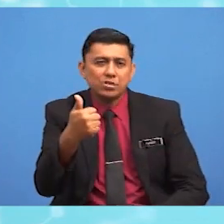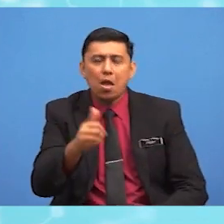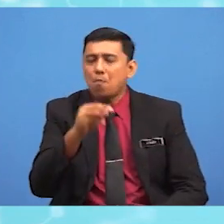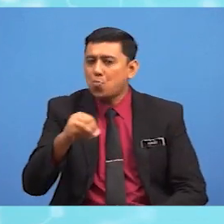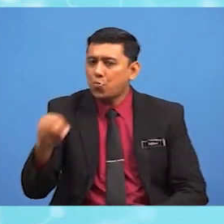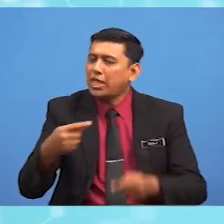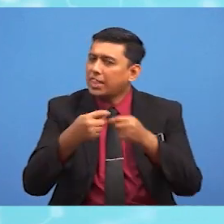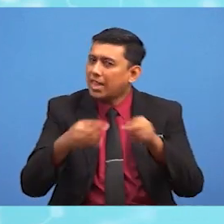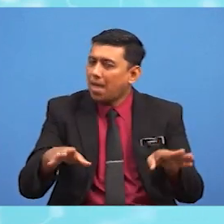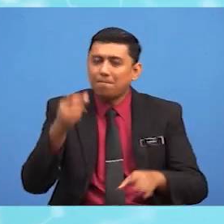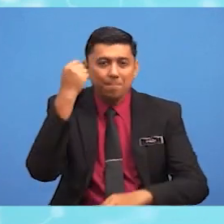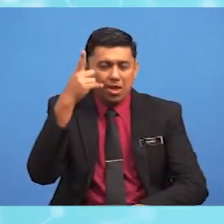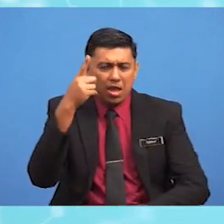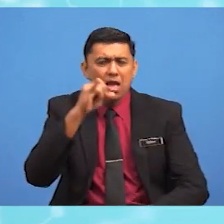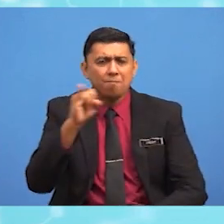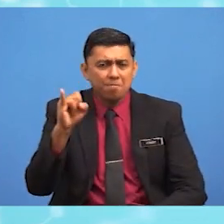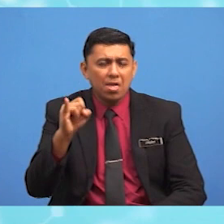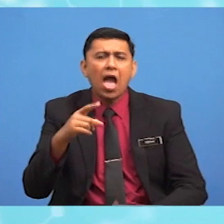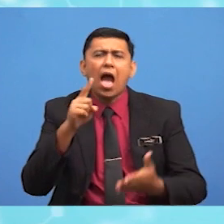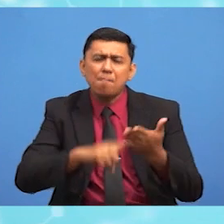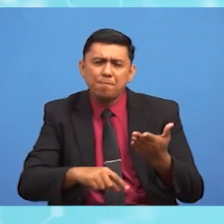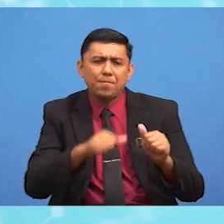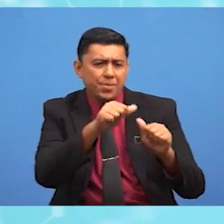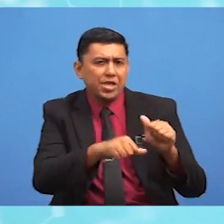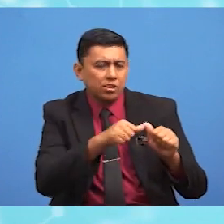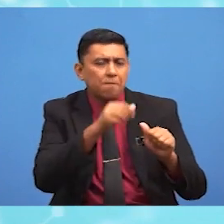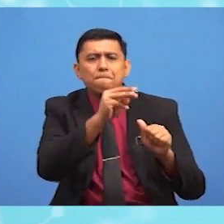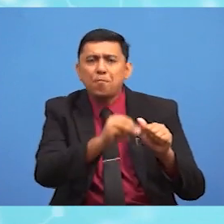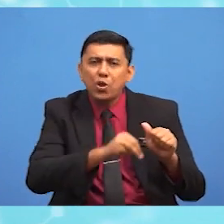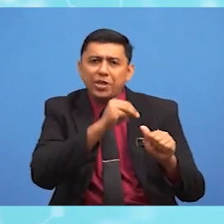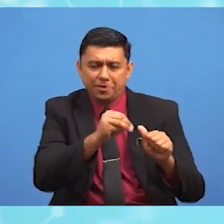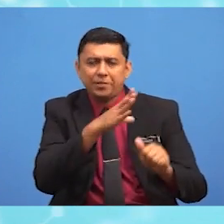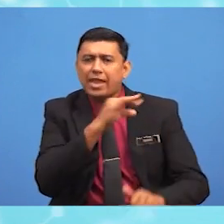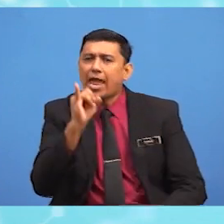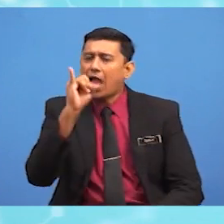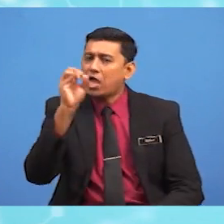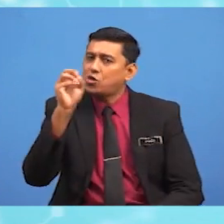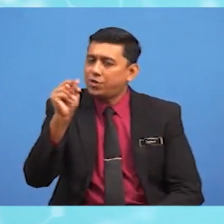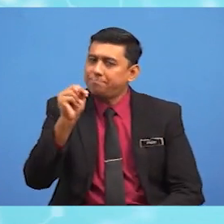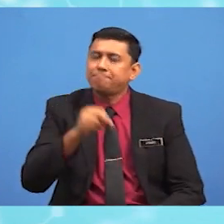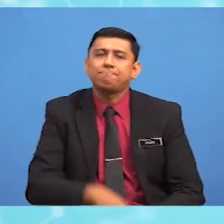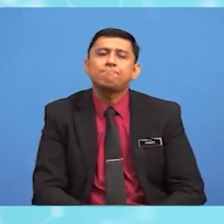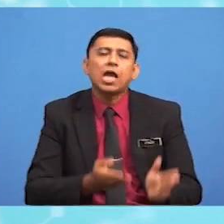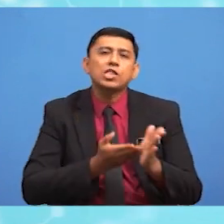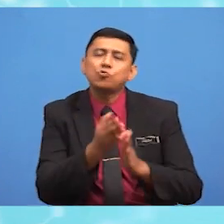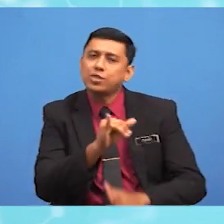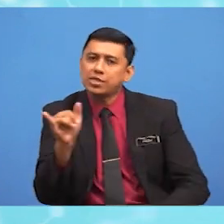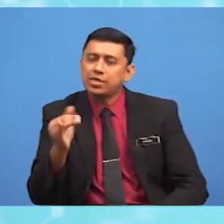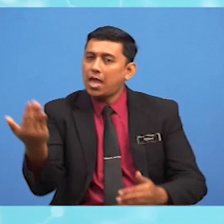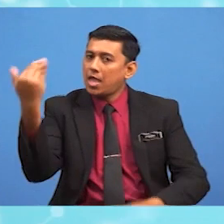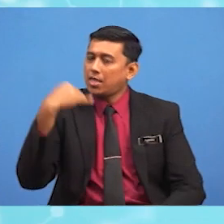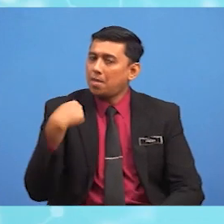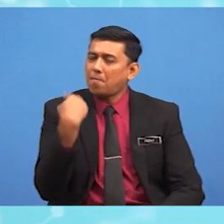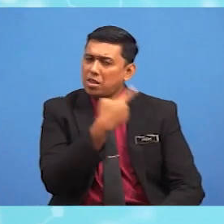murid-murid telah memahami apakah itu atom, molekul dan ion. Seterusnya, mari